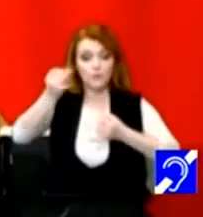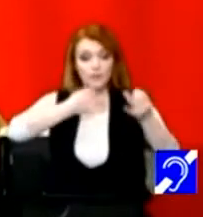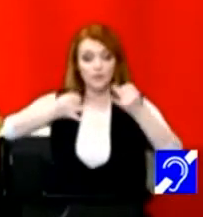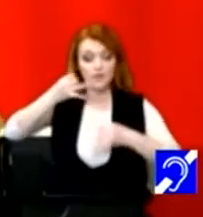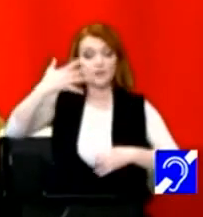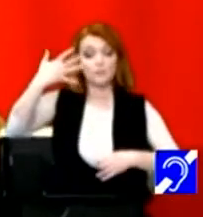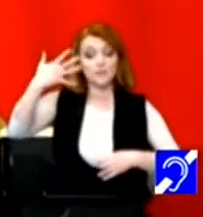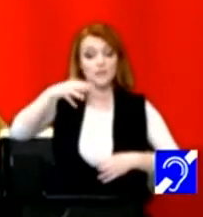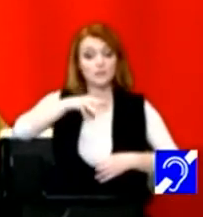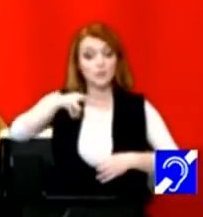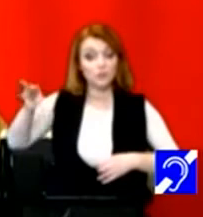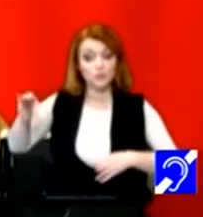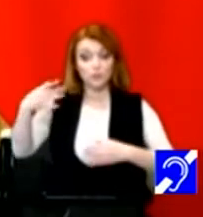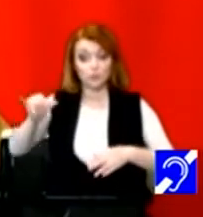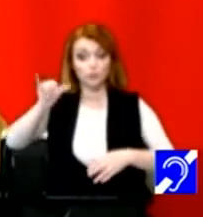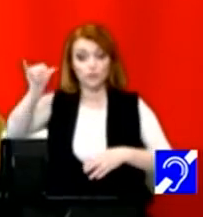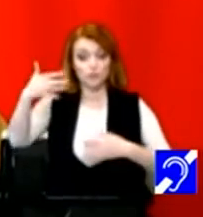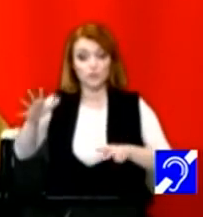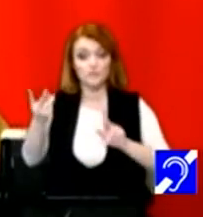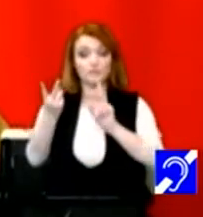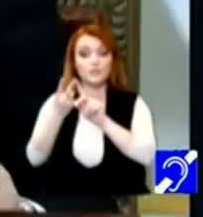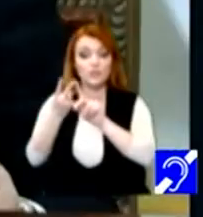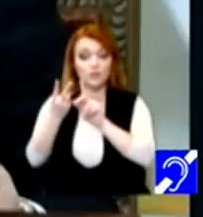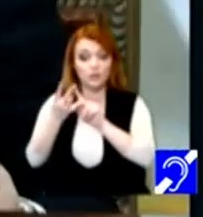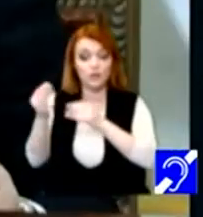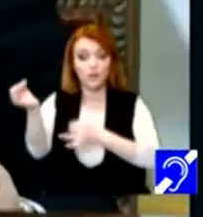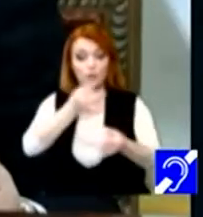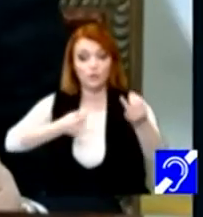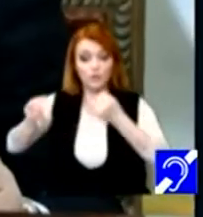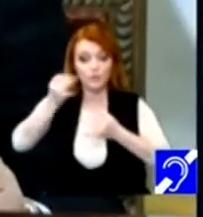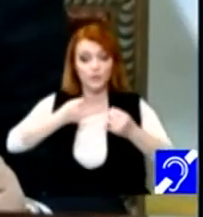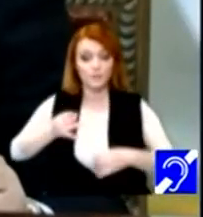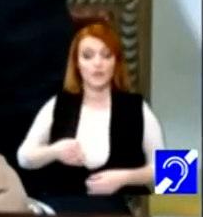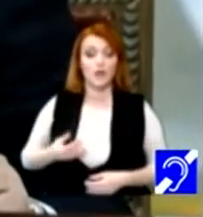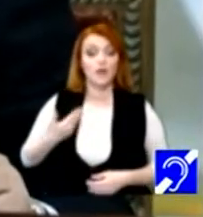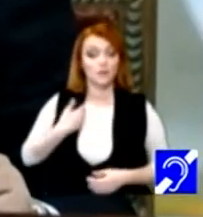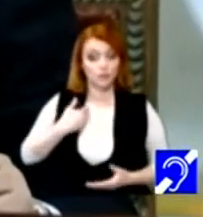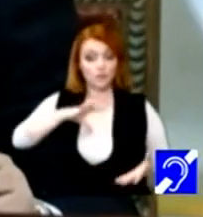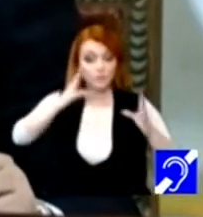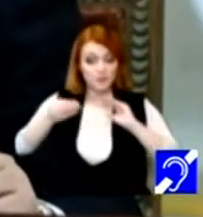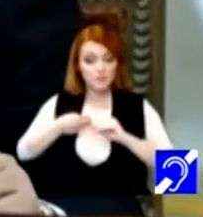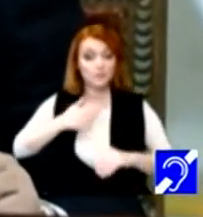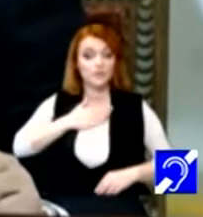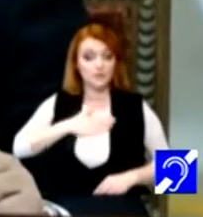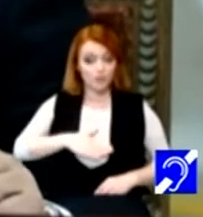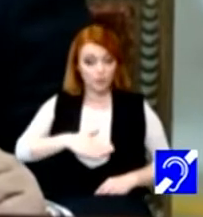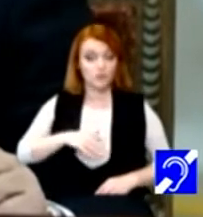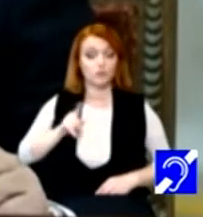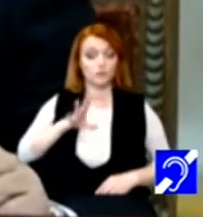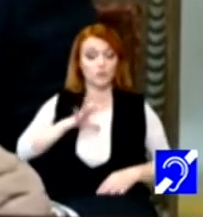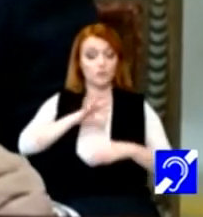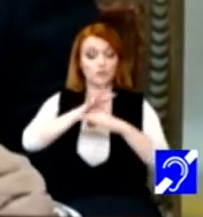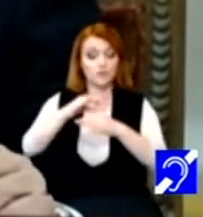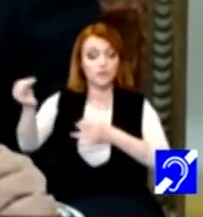doua pe care au avut-o Biden și Putin în mai puțin de o lună. Мы, в принципе, довольны состоявшимся